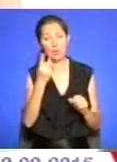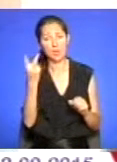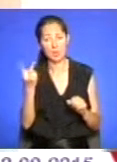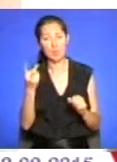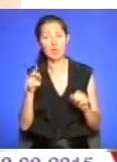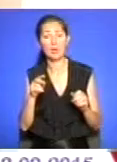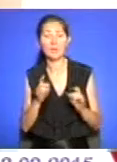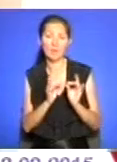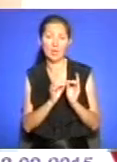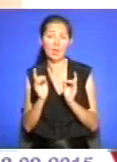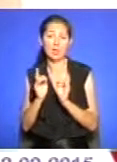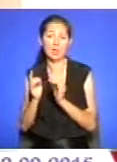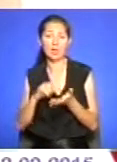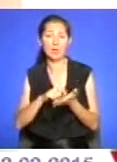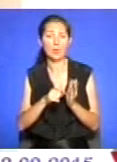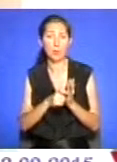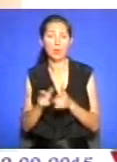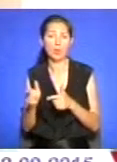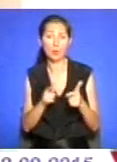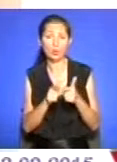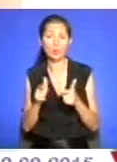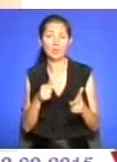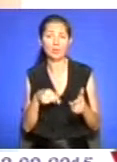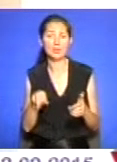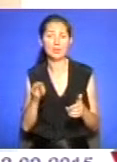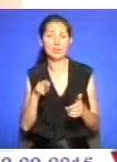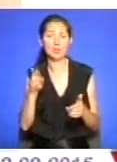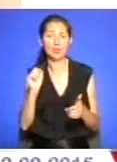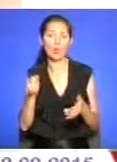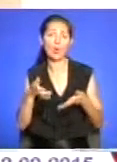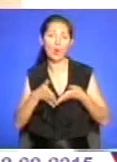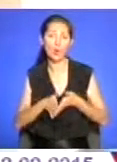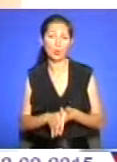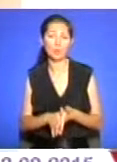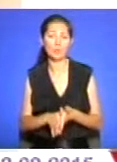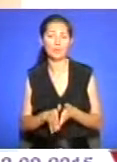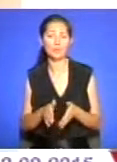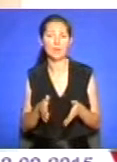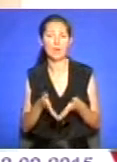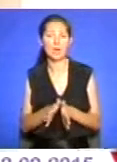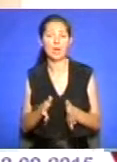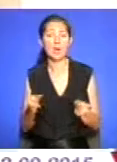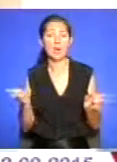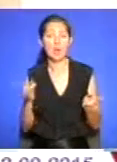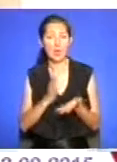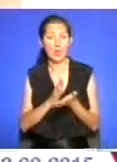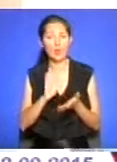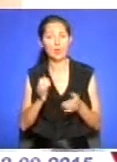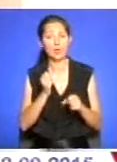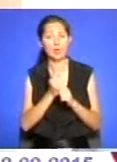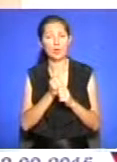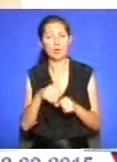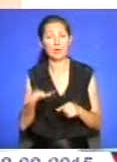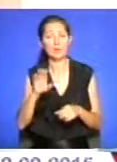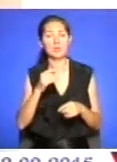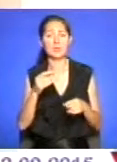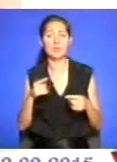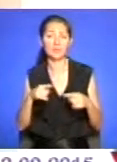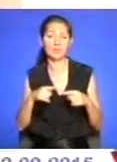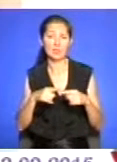палатах готуватися до пологів. Значить, повинні бути зроблені всі інженерії, які проведені